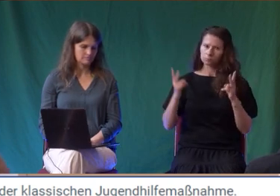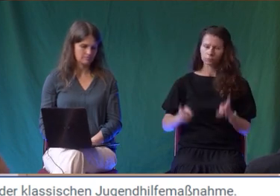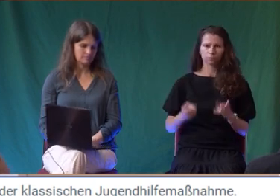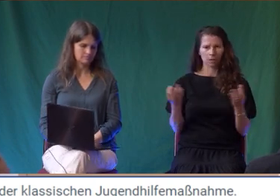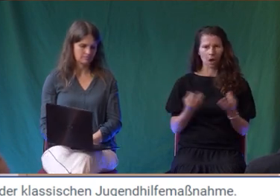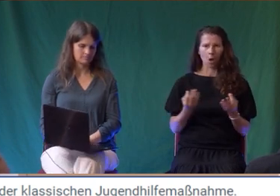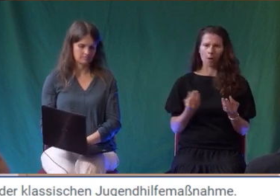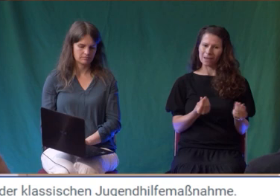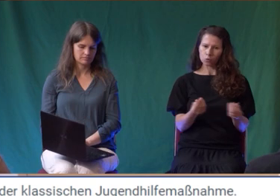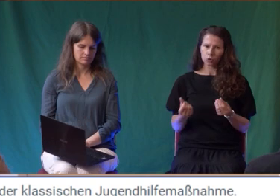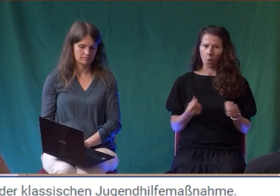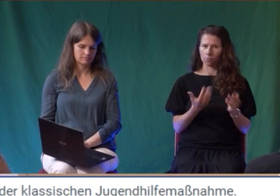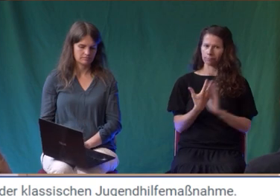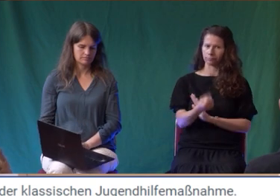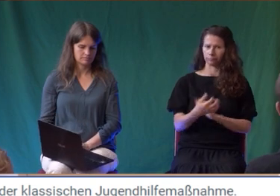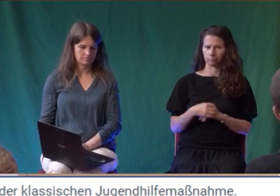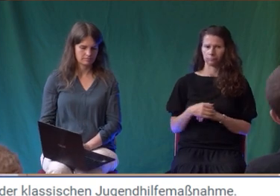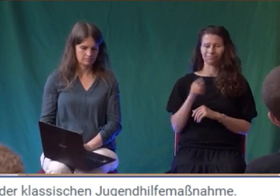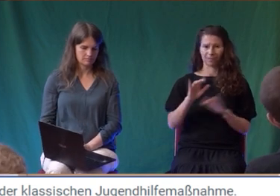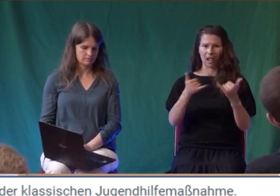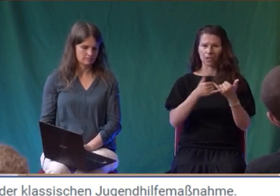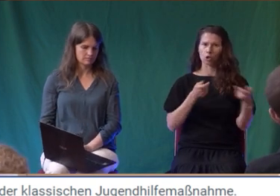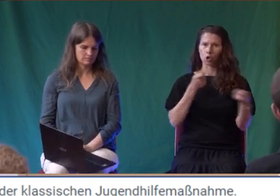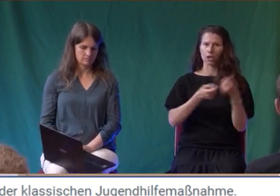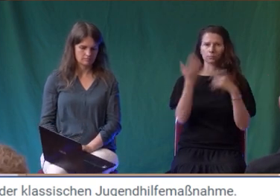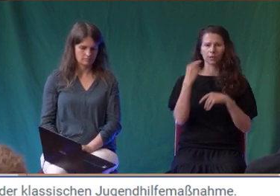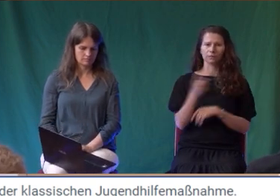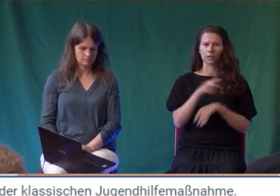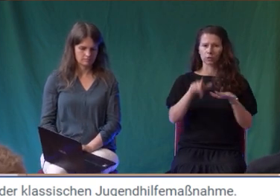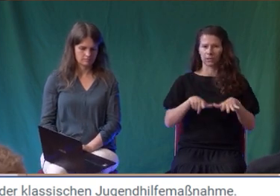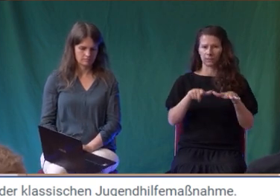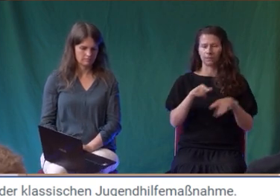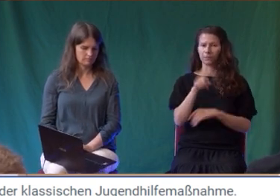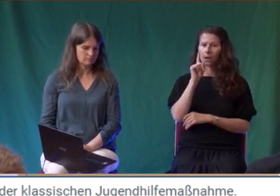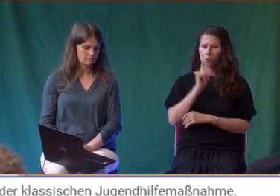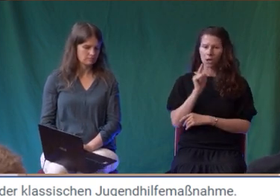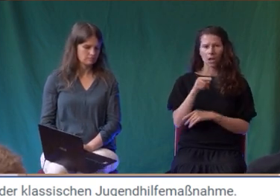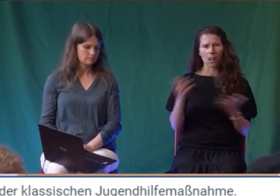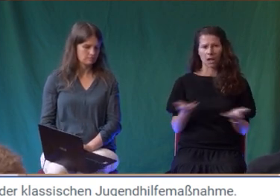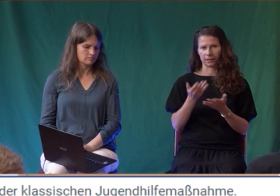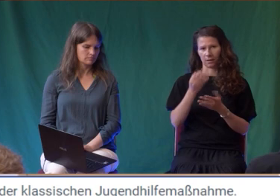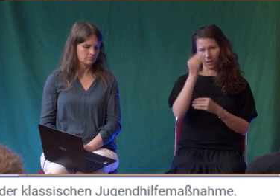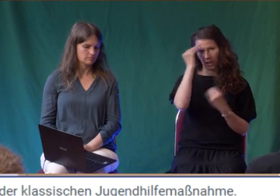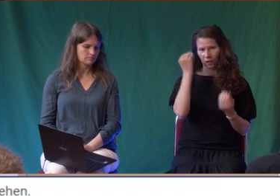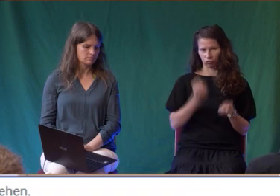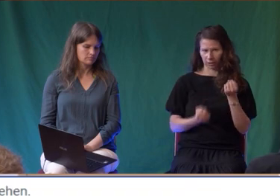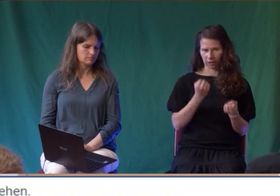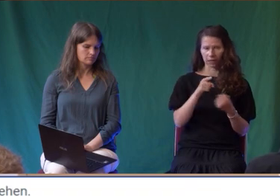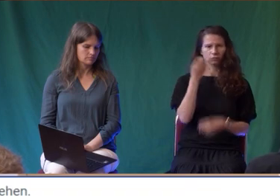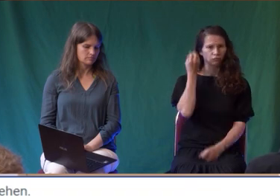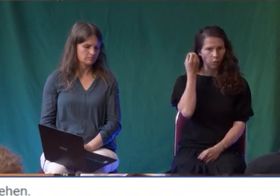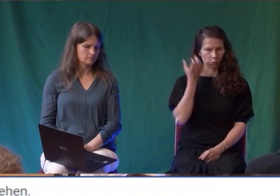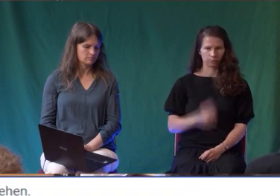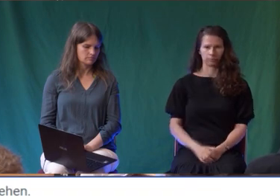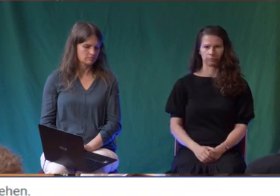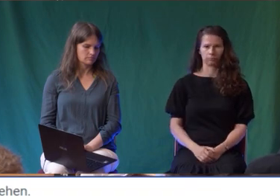gehen wir haben Kontakt zu diesen Elternzeit 2017 die Mutter hat eine leichte lernschwierigkeit ist schwerhörig